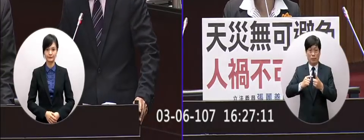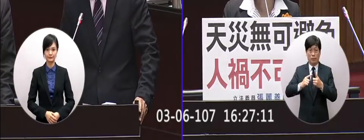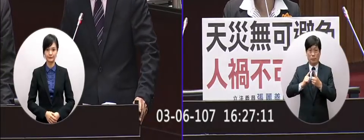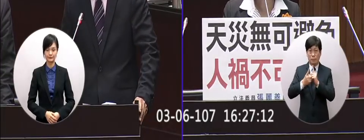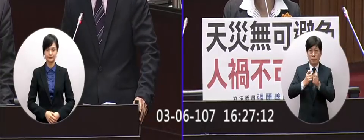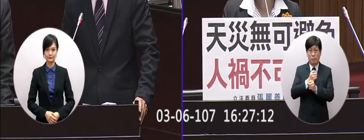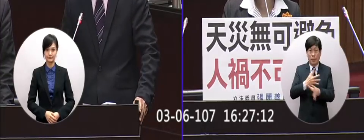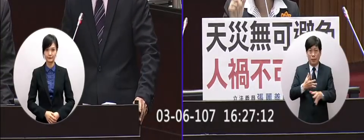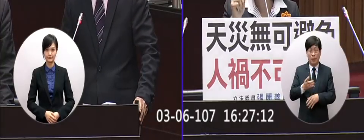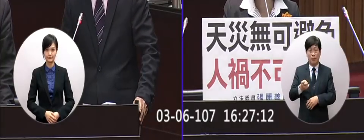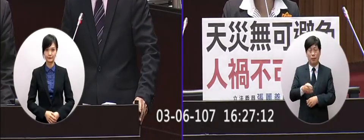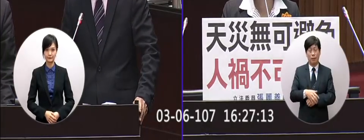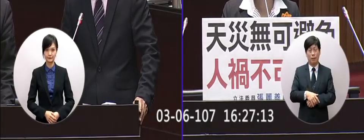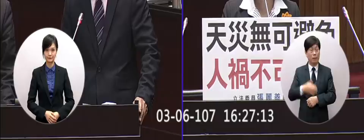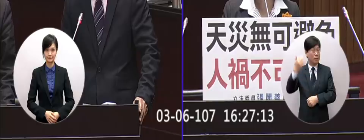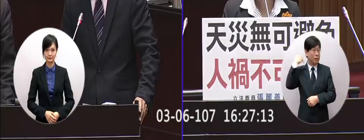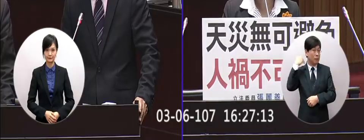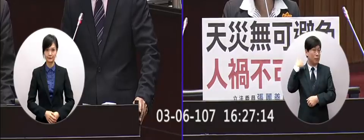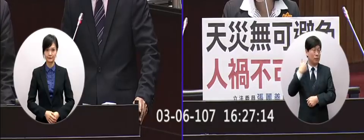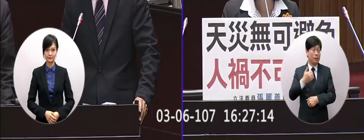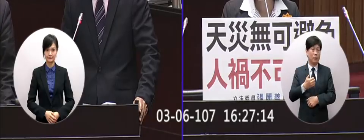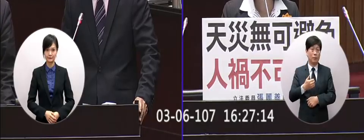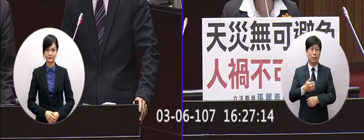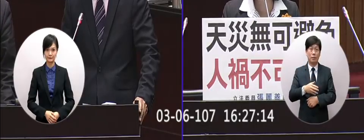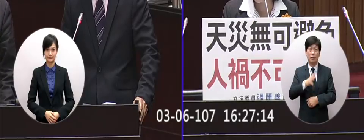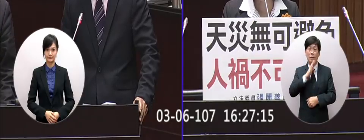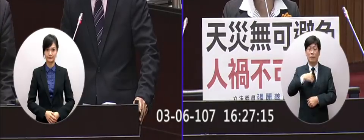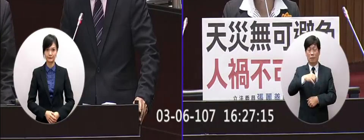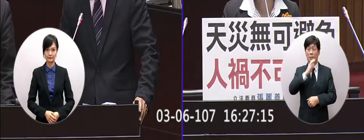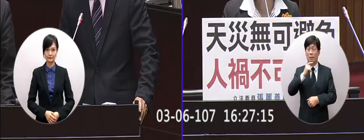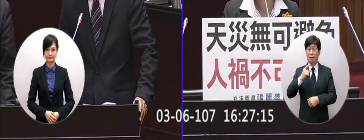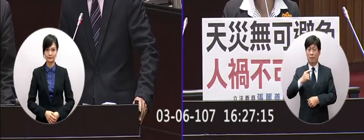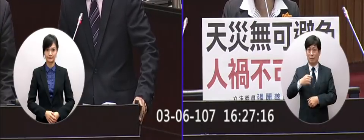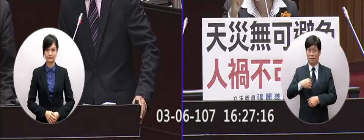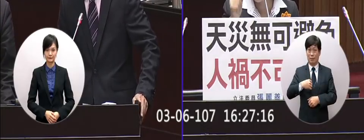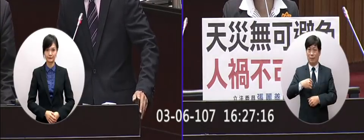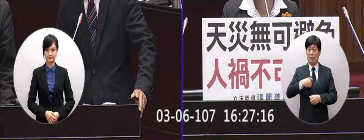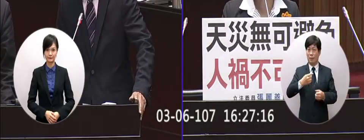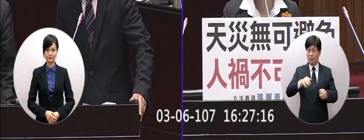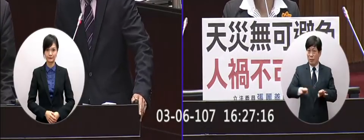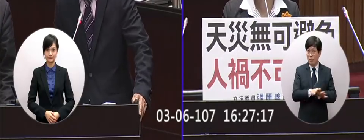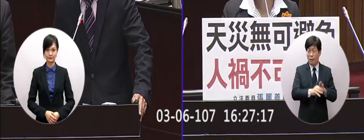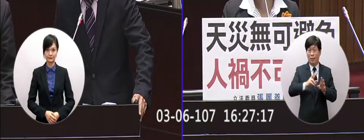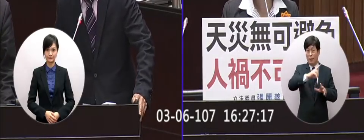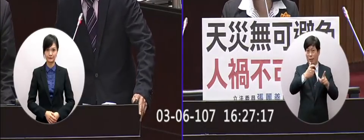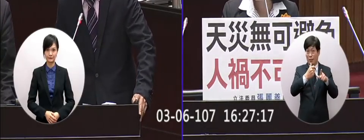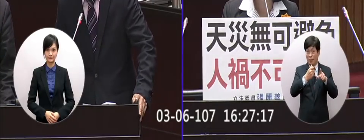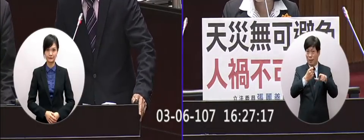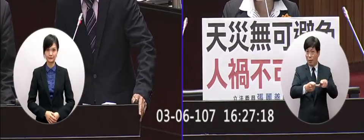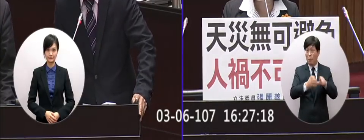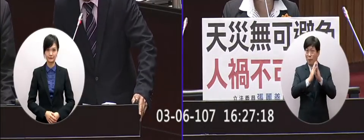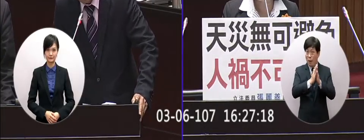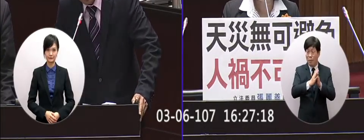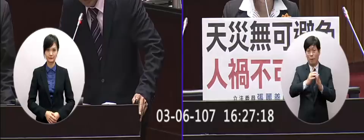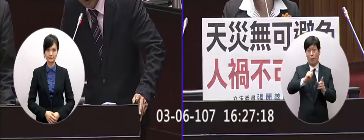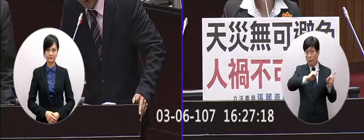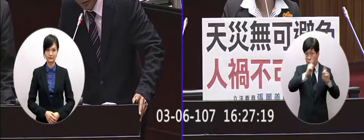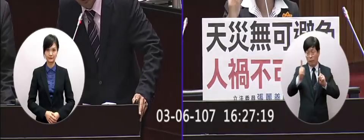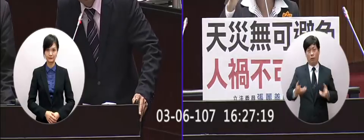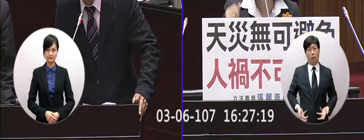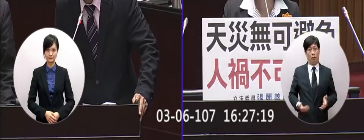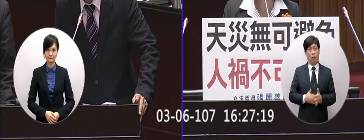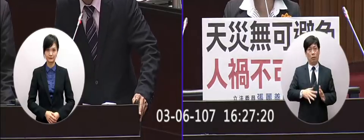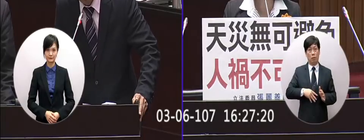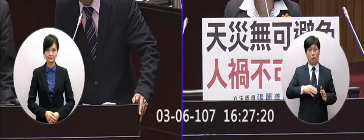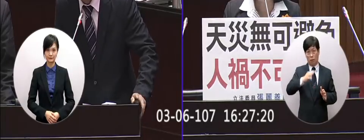素，以前呐、啊，天公生休几天，休一天啦、啊，即摆休三天啦、啊， 所以委